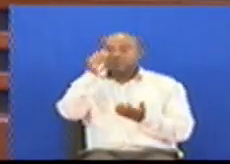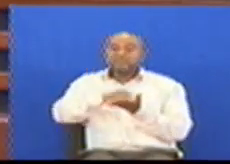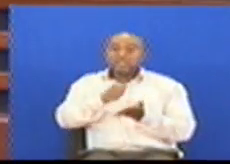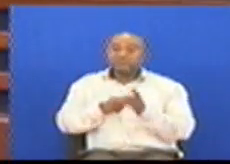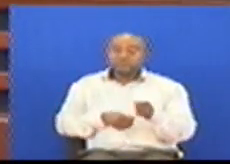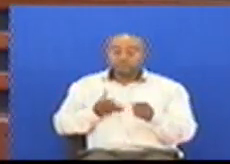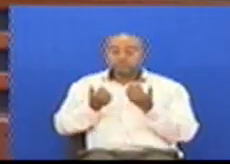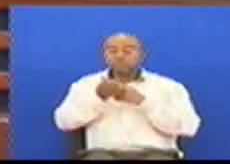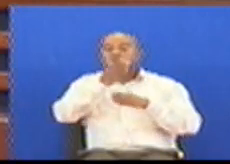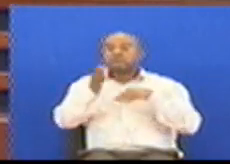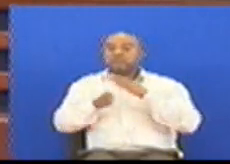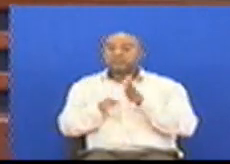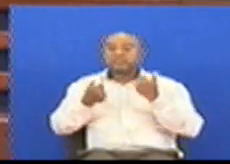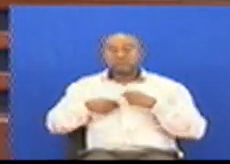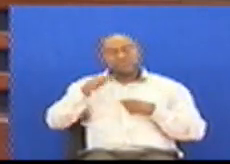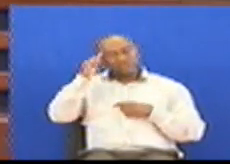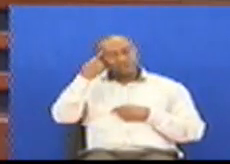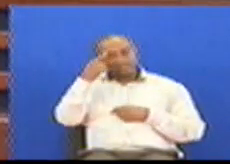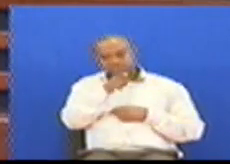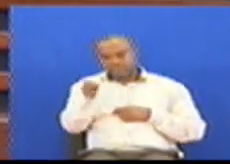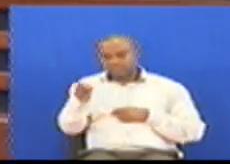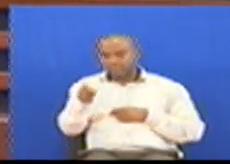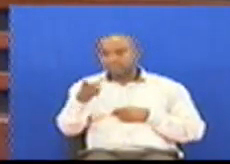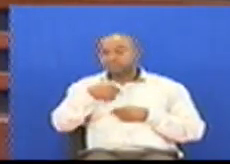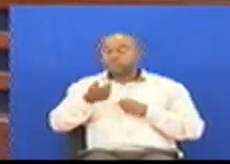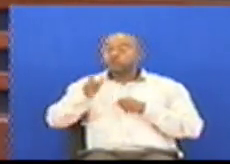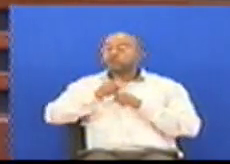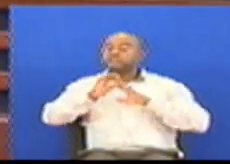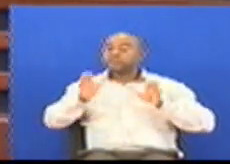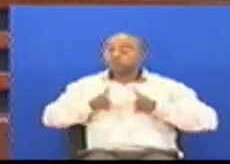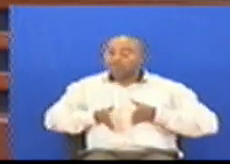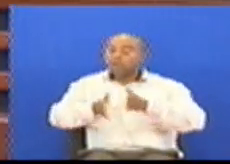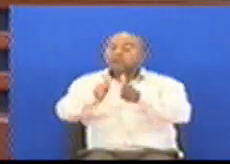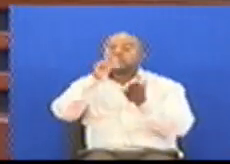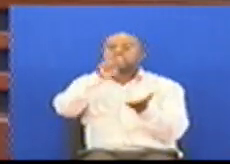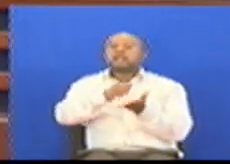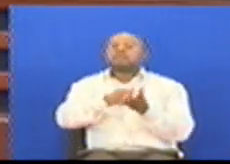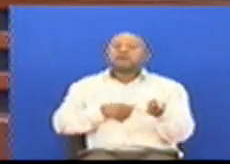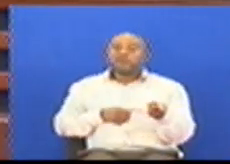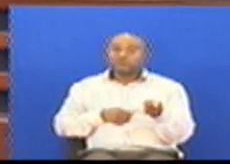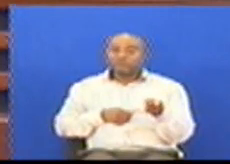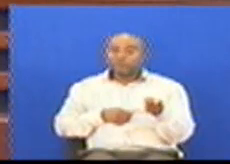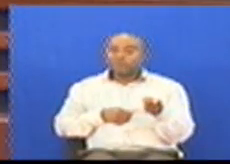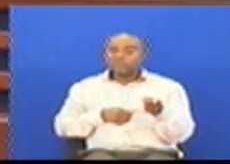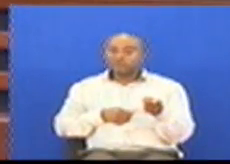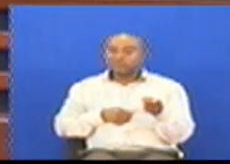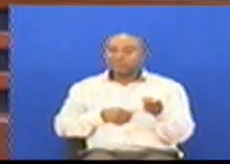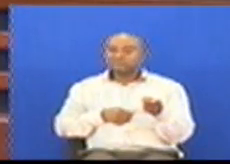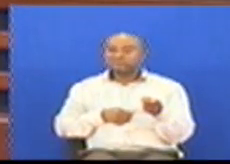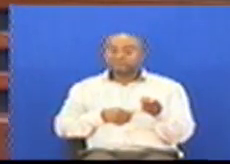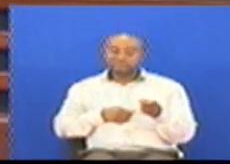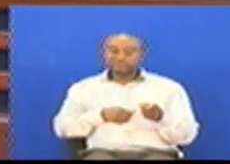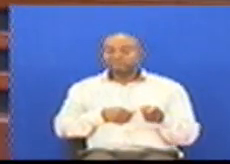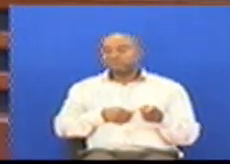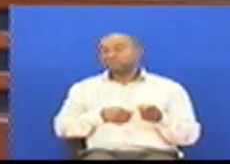zitakazojengwa. Sasa mimi nadhani hapa kwanza tuongeze mtandao wa barabara za lami, Na hii itawezekana tu kama tutawapa TARURA fedha